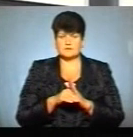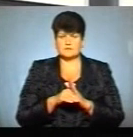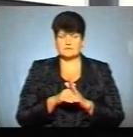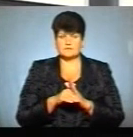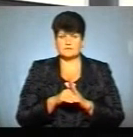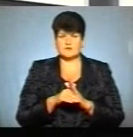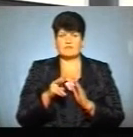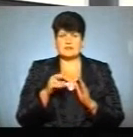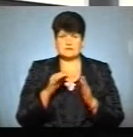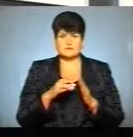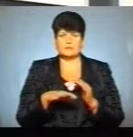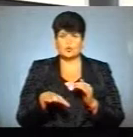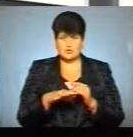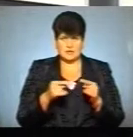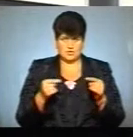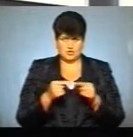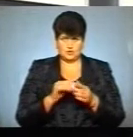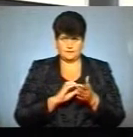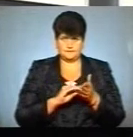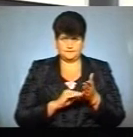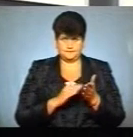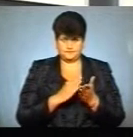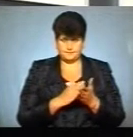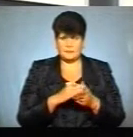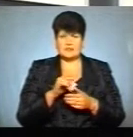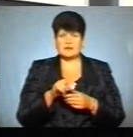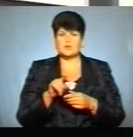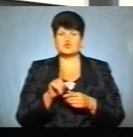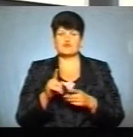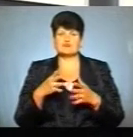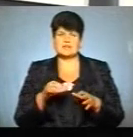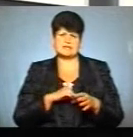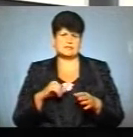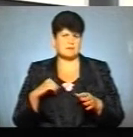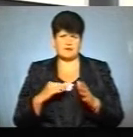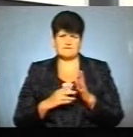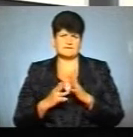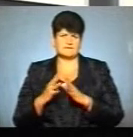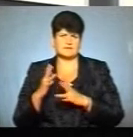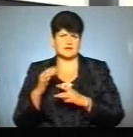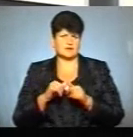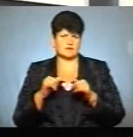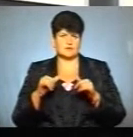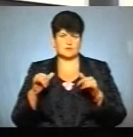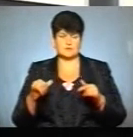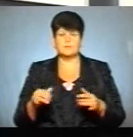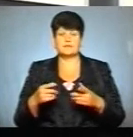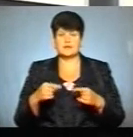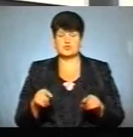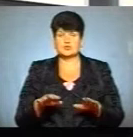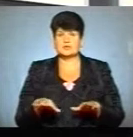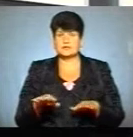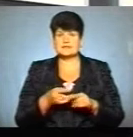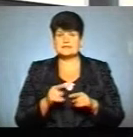певних лісництв, їхня площа чітко окреслена. Те, що вже, як то кажуть, само собі виросло, розповсюдилося на іншу територію,